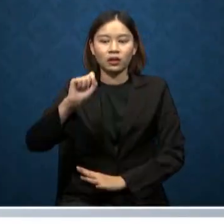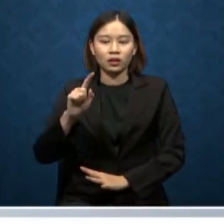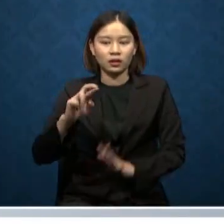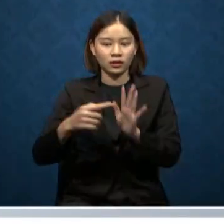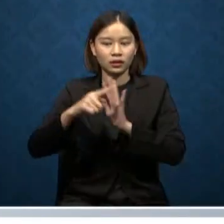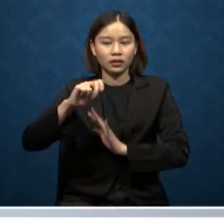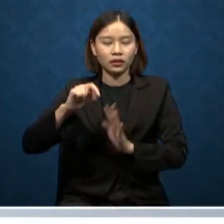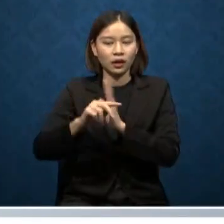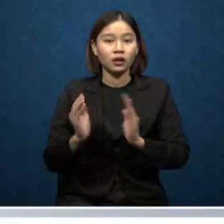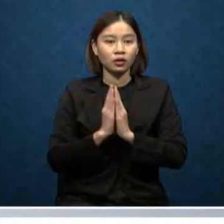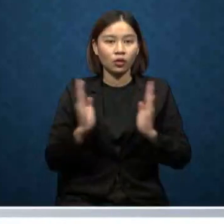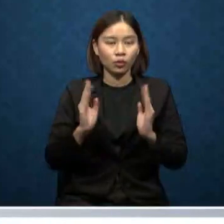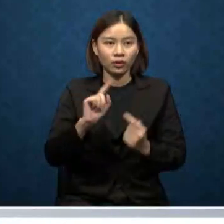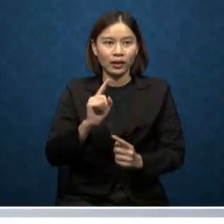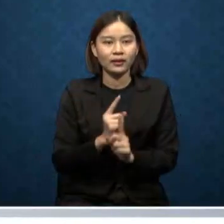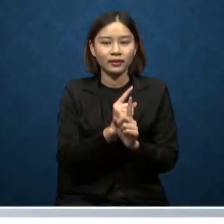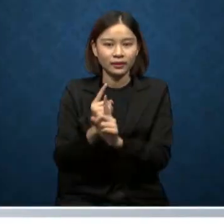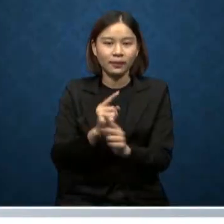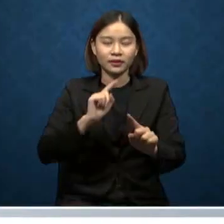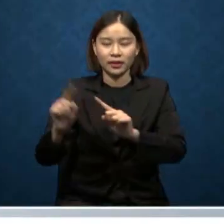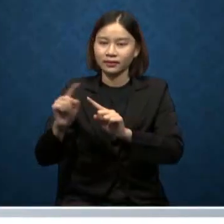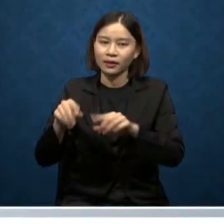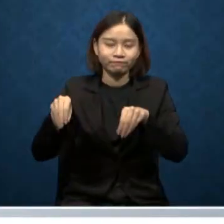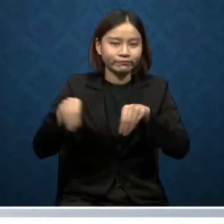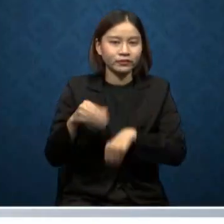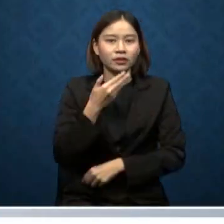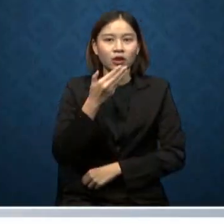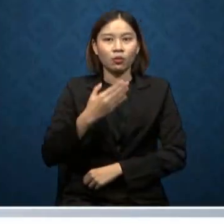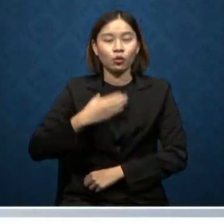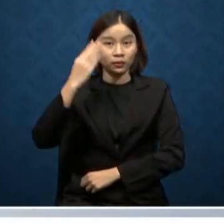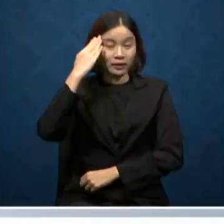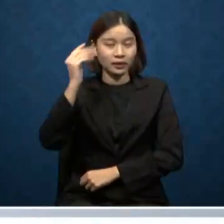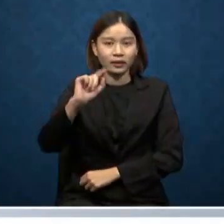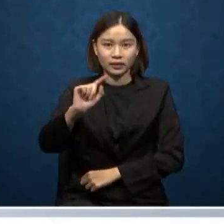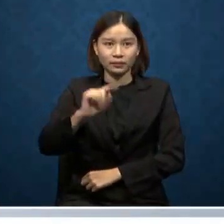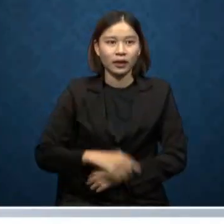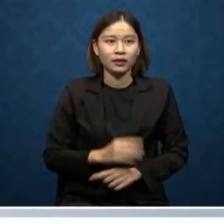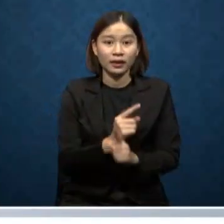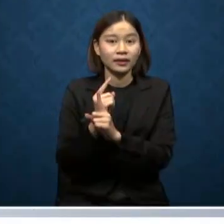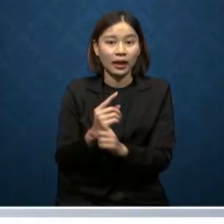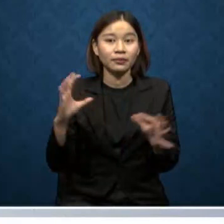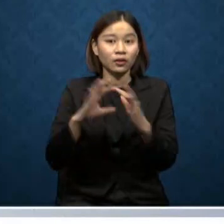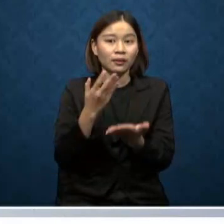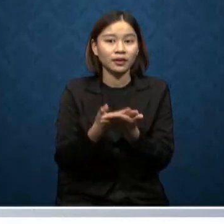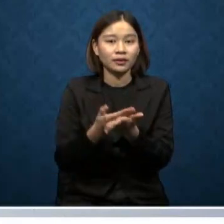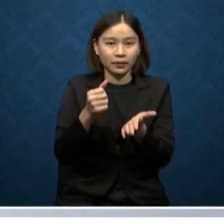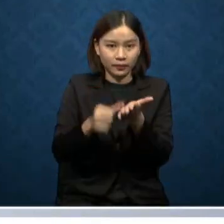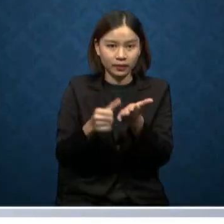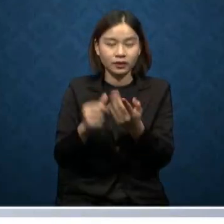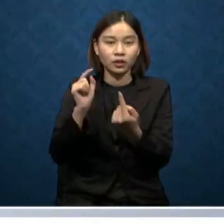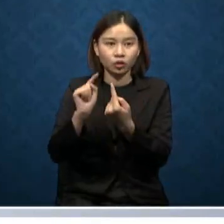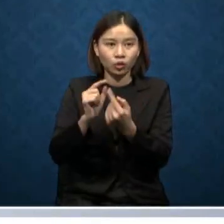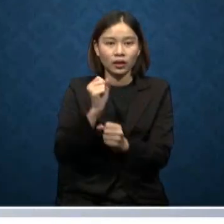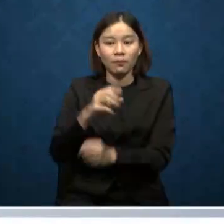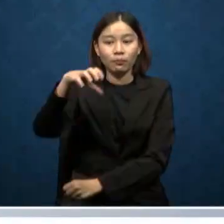ทำให้วี่ต vegetALI Chitโดยตลอดนะครัผมได้รบสามารท่านติดตามเรื่องของ milieuสำรบ